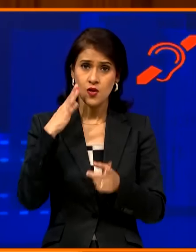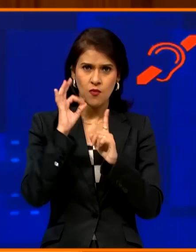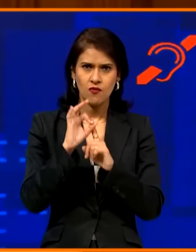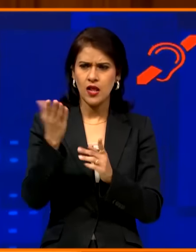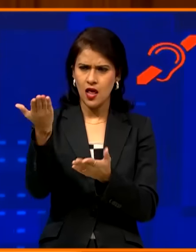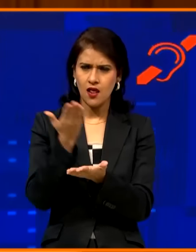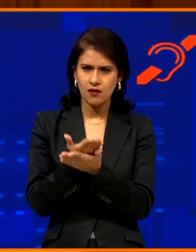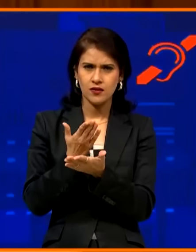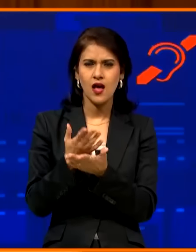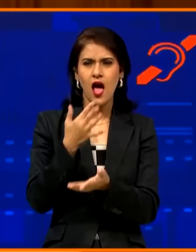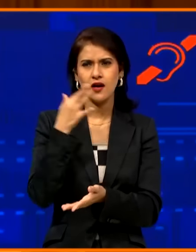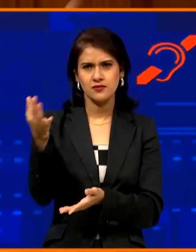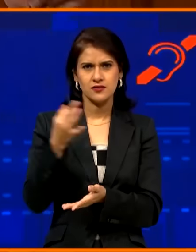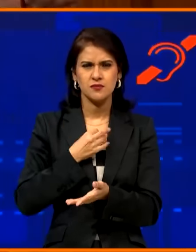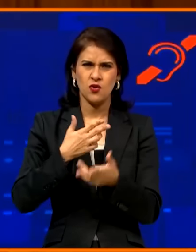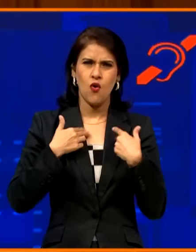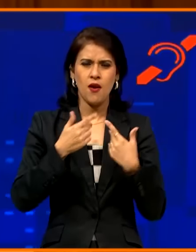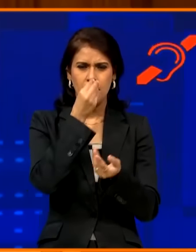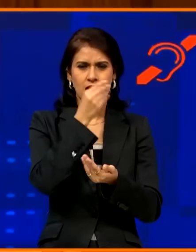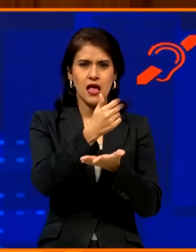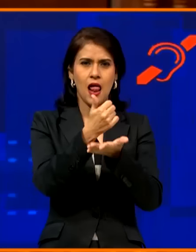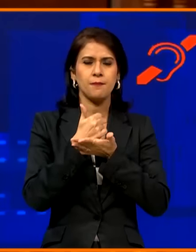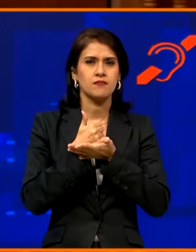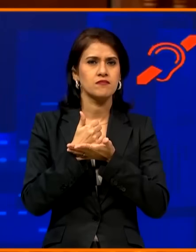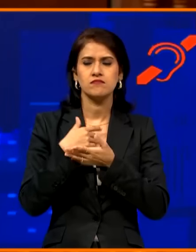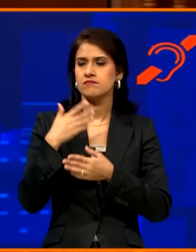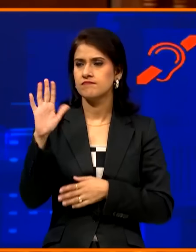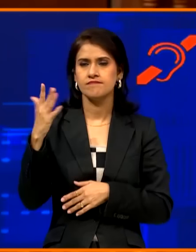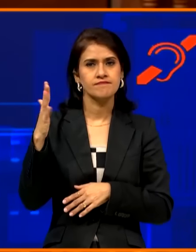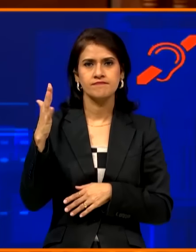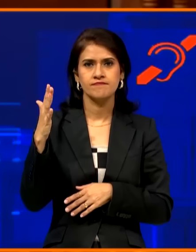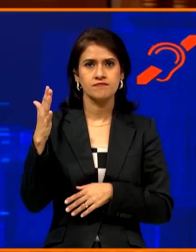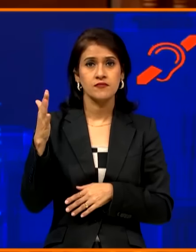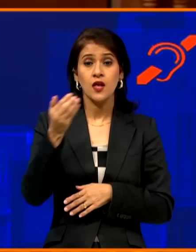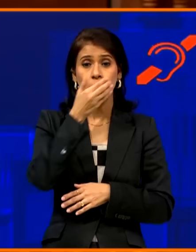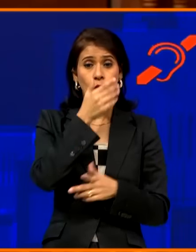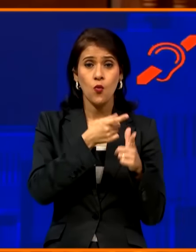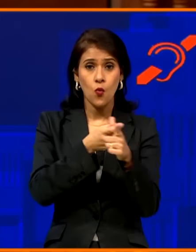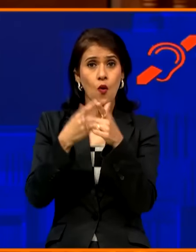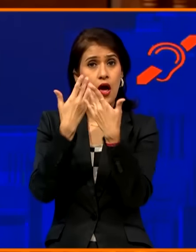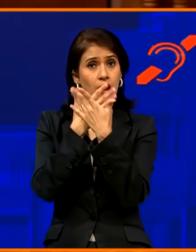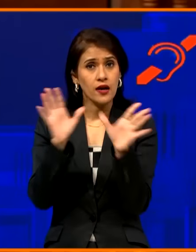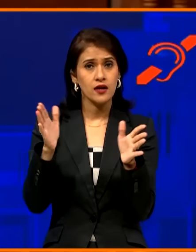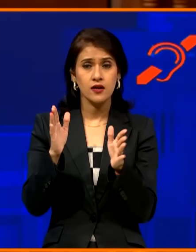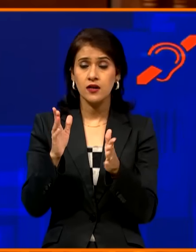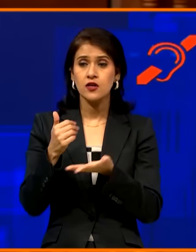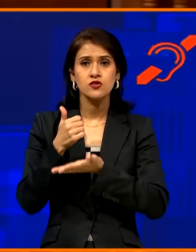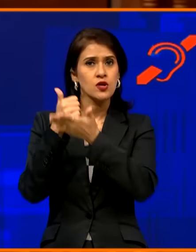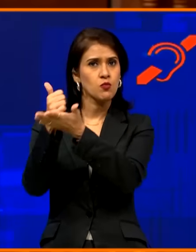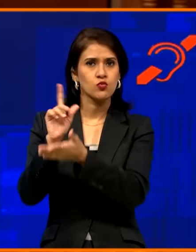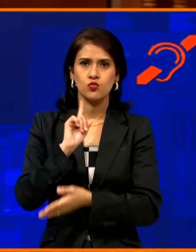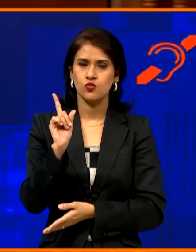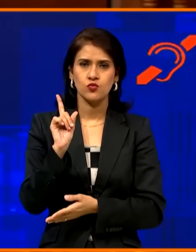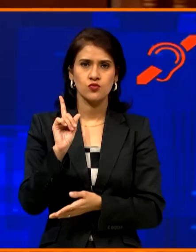किया हमने उनको सपोर्ट नहीं किया कभी नहीं कर सकते किसी आतंकवादी को कभी सपोर्ट नहीं किया जाना